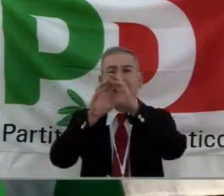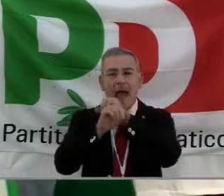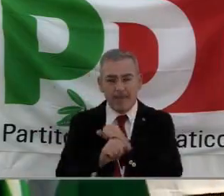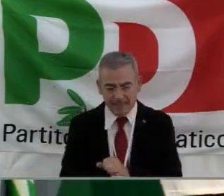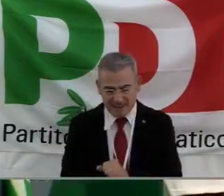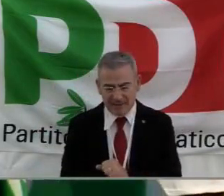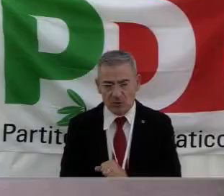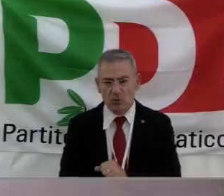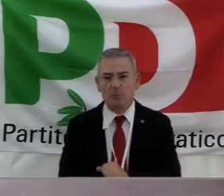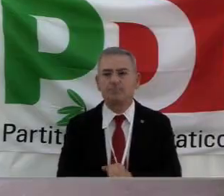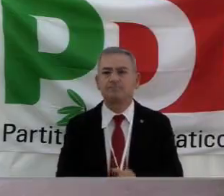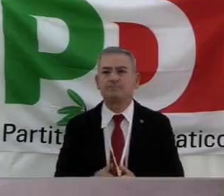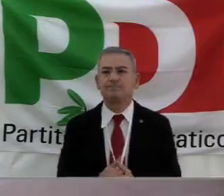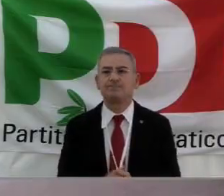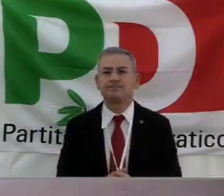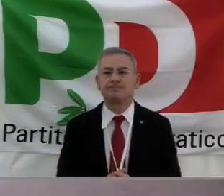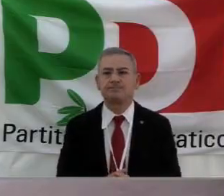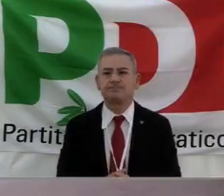abbiamo capito,